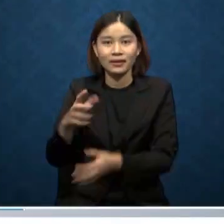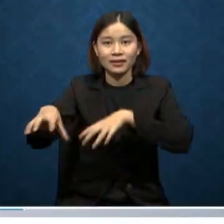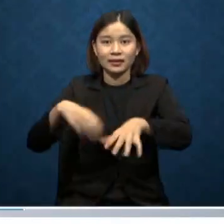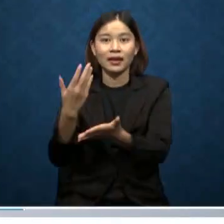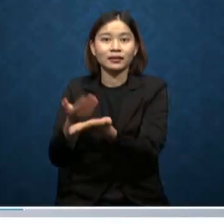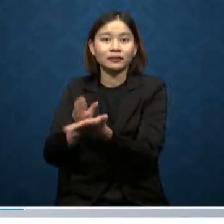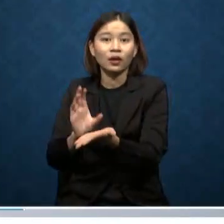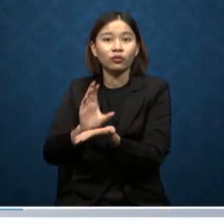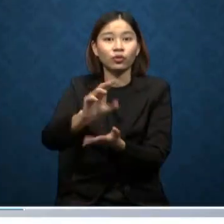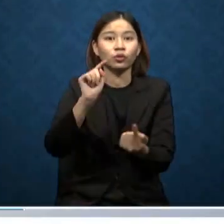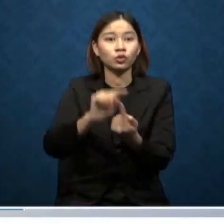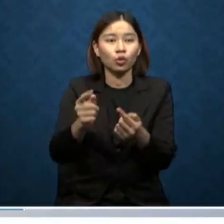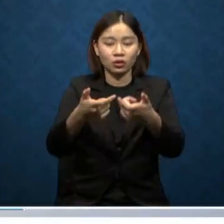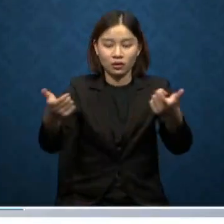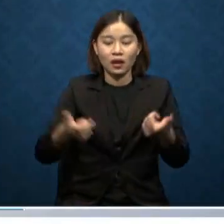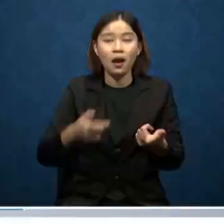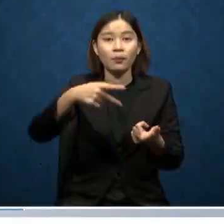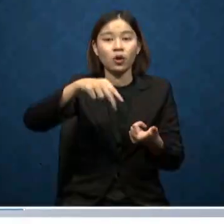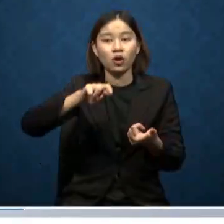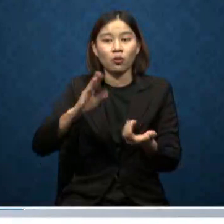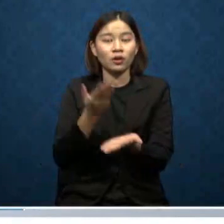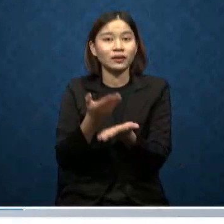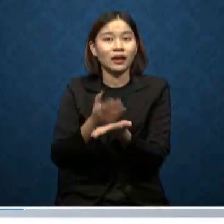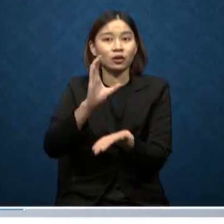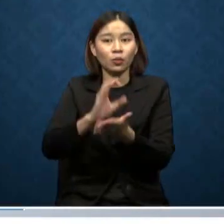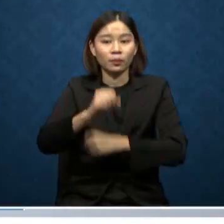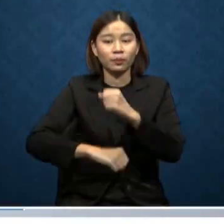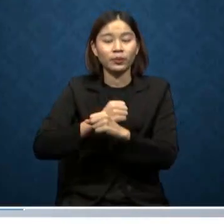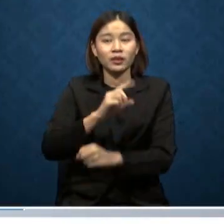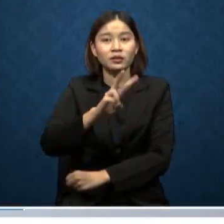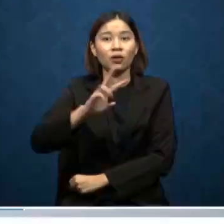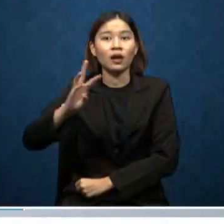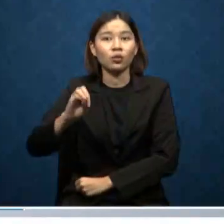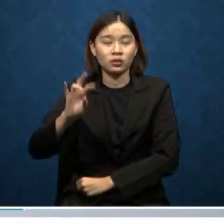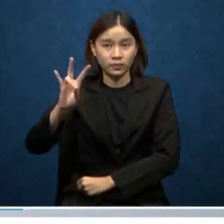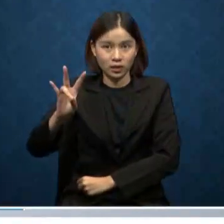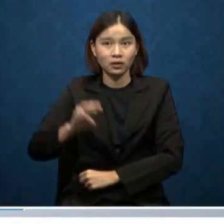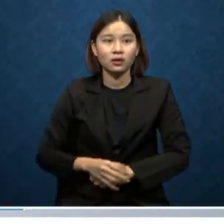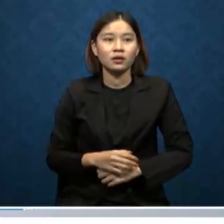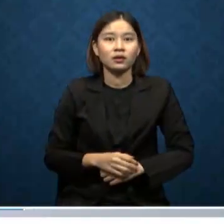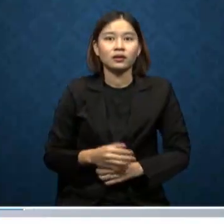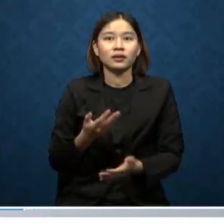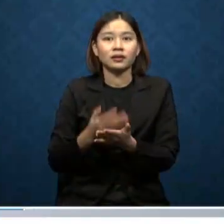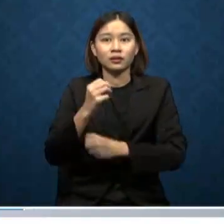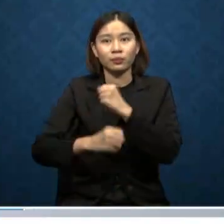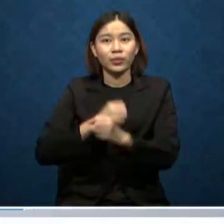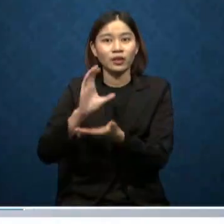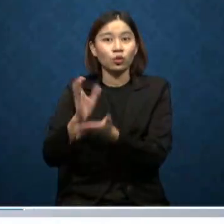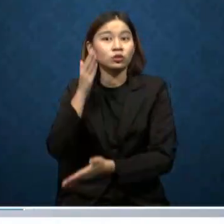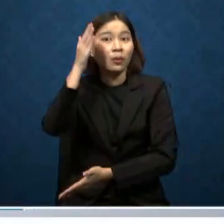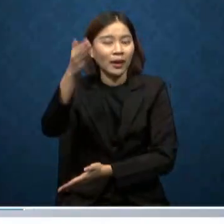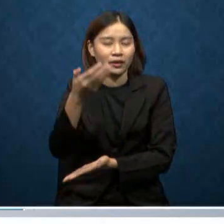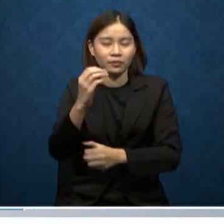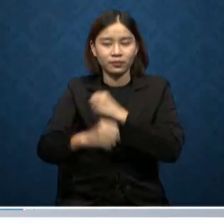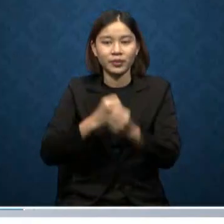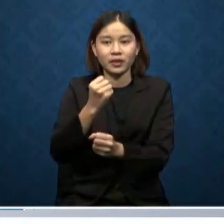งบประมาณจากการแรยตติร่างระหศิัหร์งบประมาณรายจายประจำปี 2667 หรอในปีงบประมาณต่อไปหรองบกลางเป็